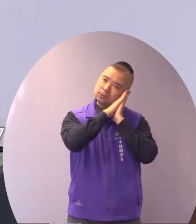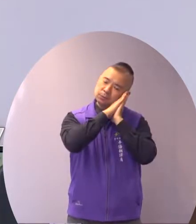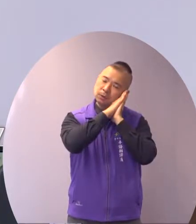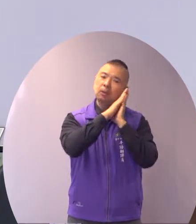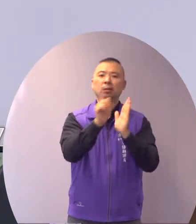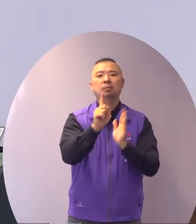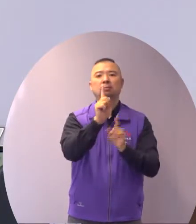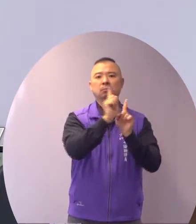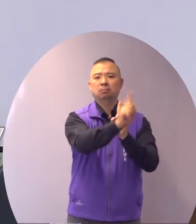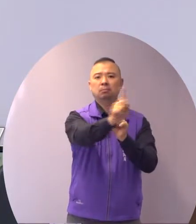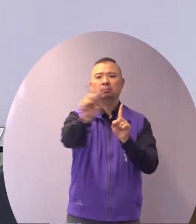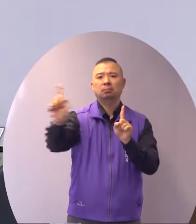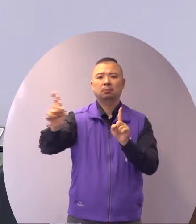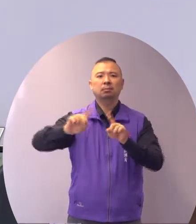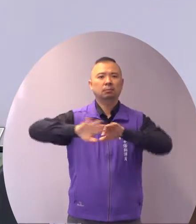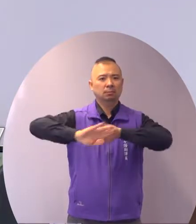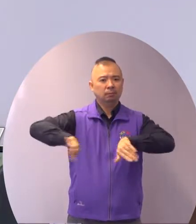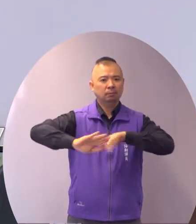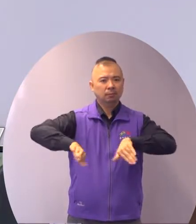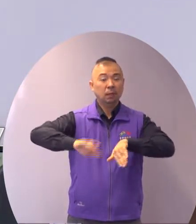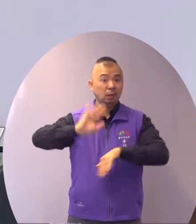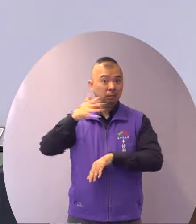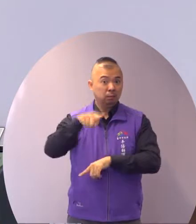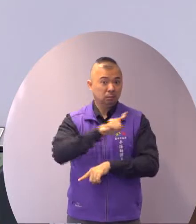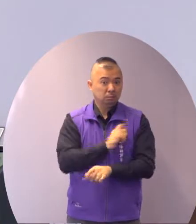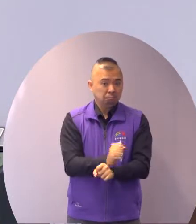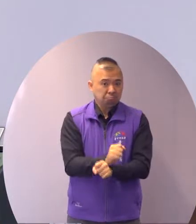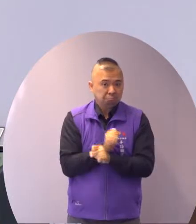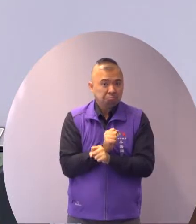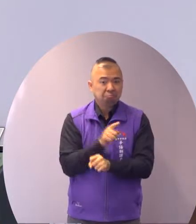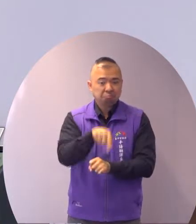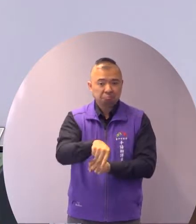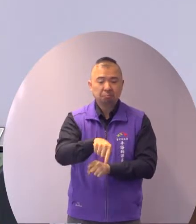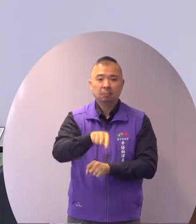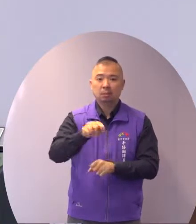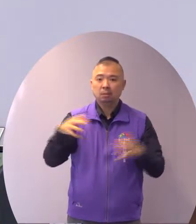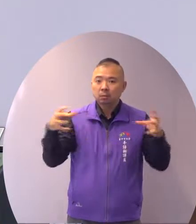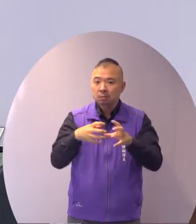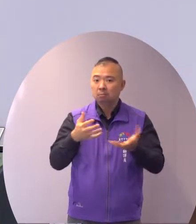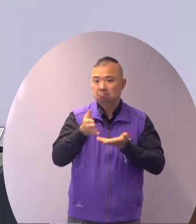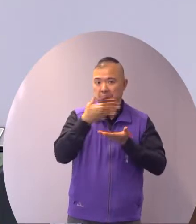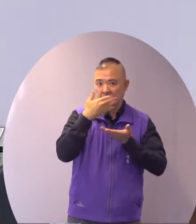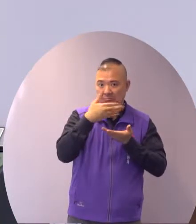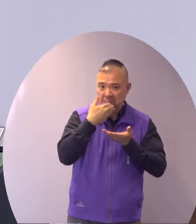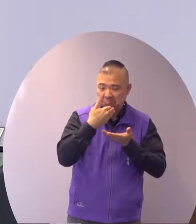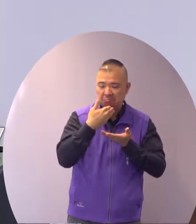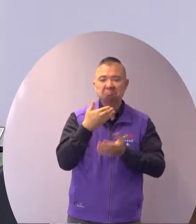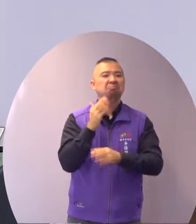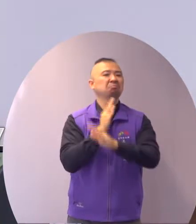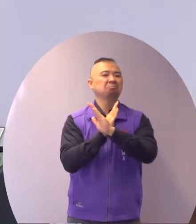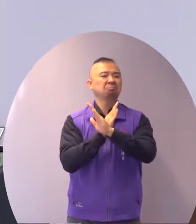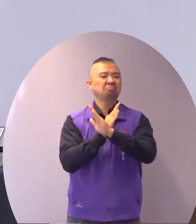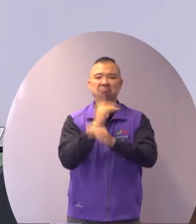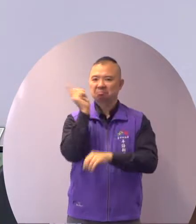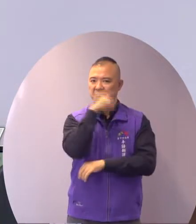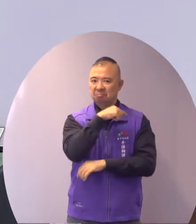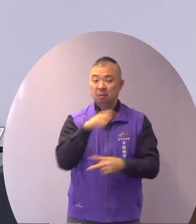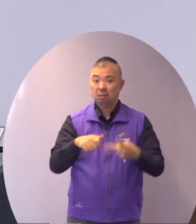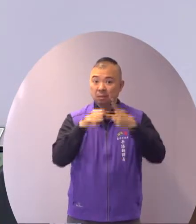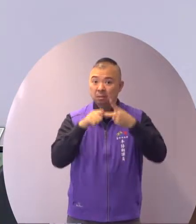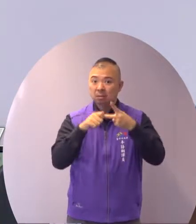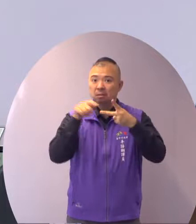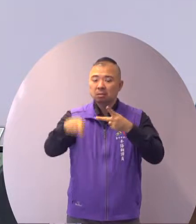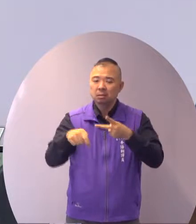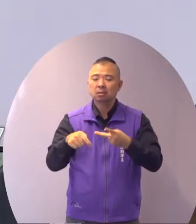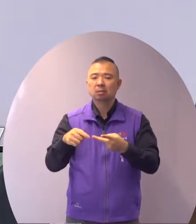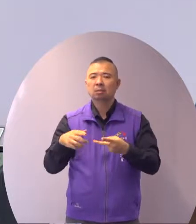要把握的原则，希望不要接触，不要共桌吃饭，一起坐在一起聊天，一起看